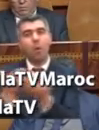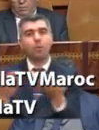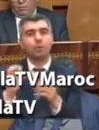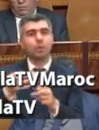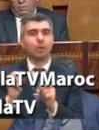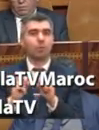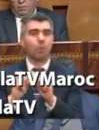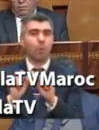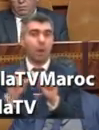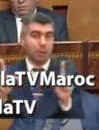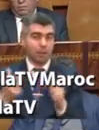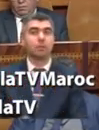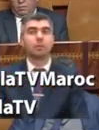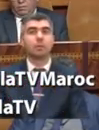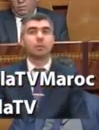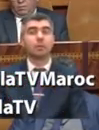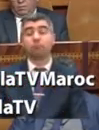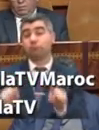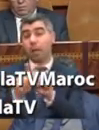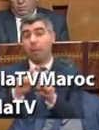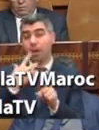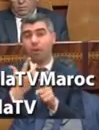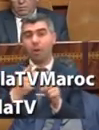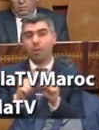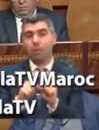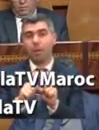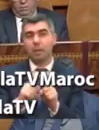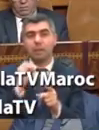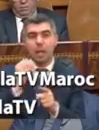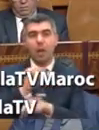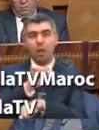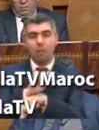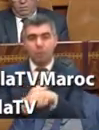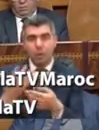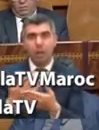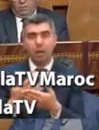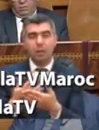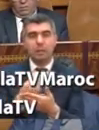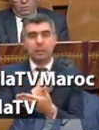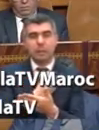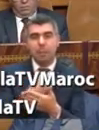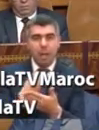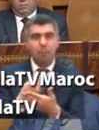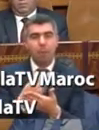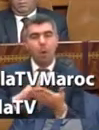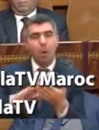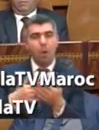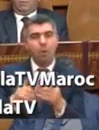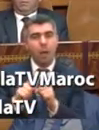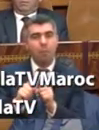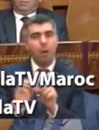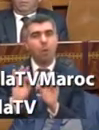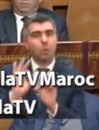لنا أن نعبل على بلورة نموذج جديد للمنظومة الصحية والتأمين الصحي، نموذج صحي بمعايير علمية يجعل